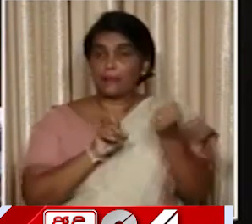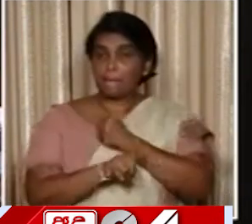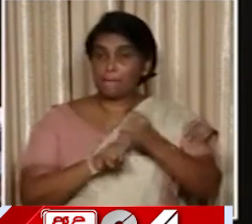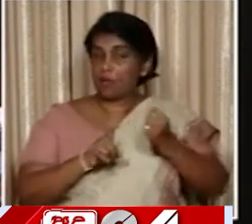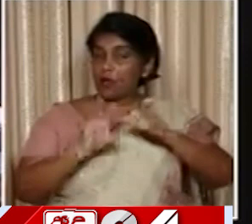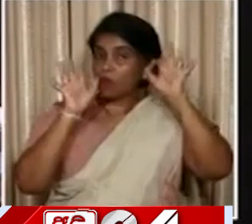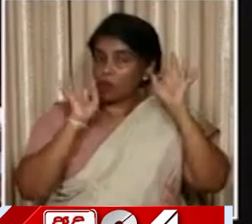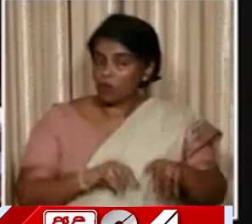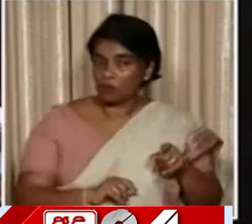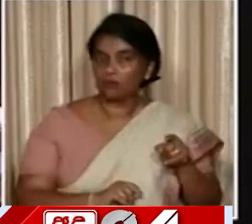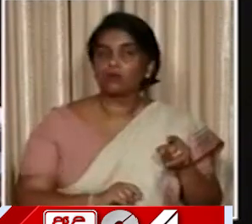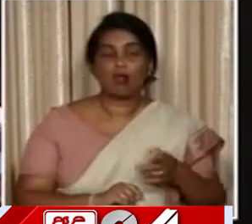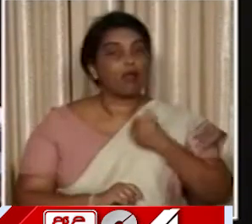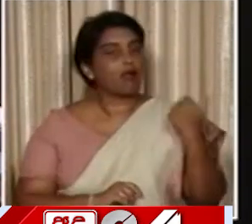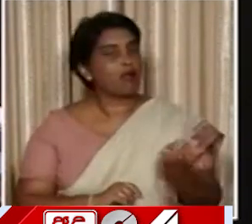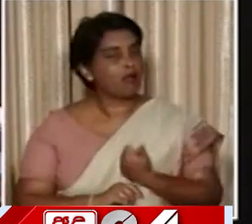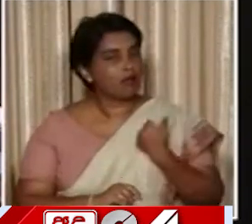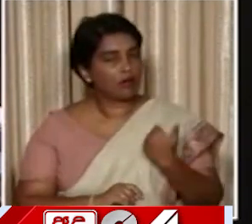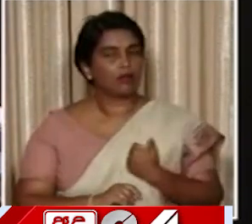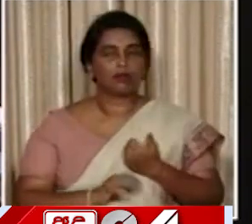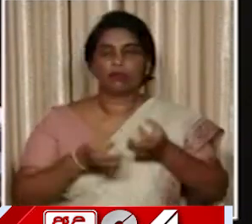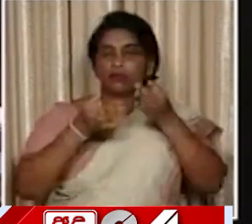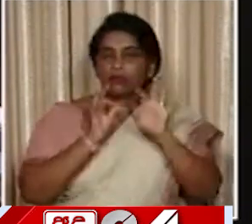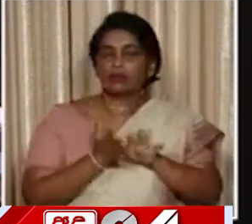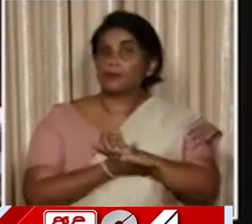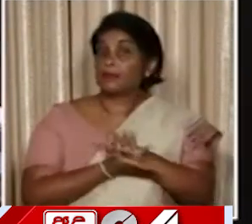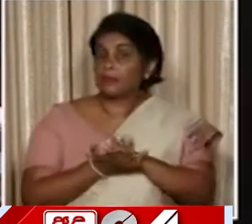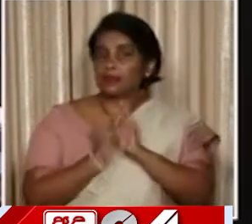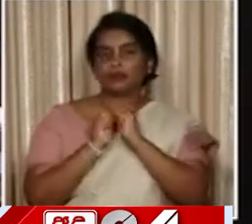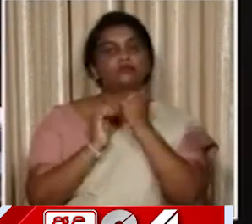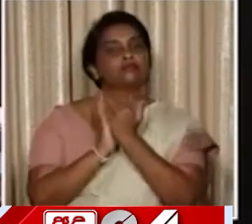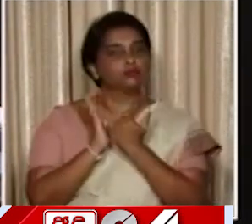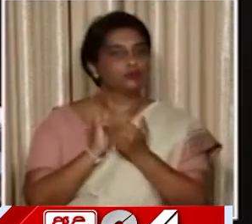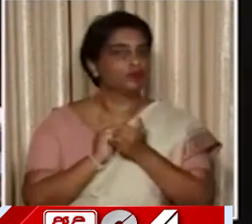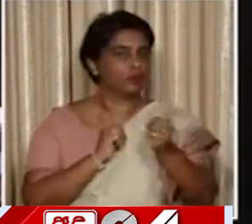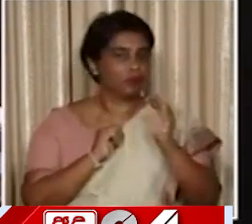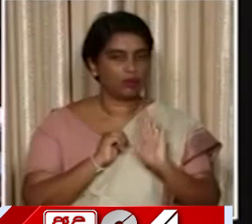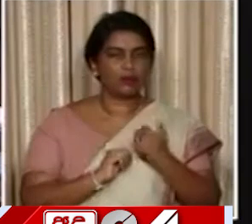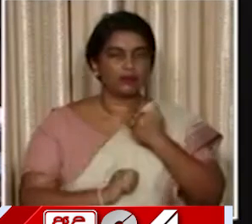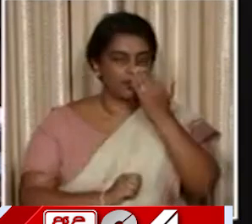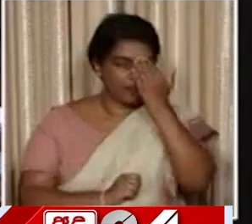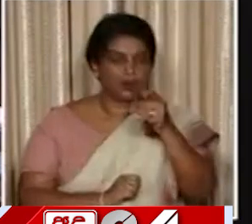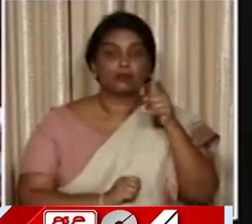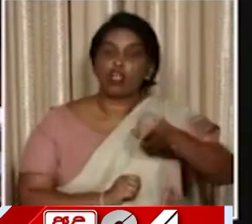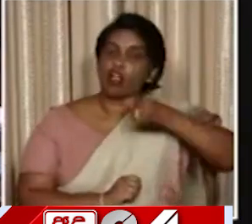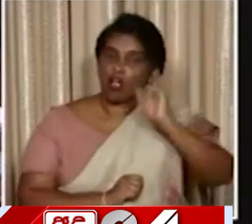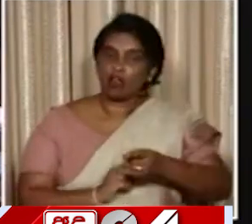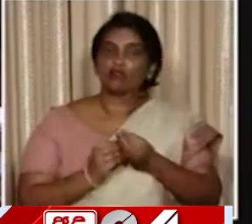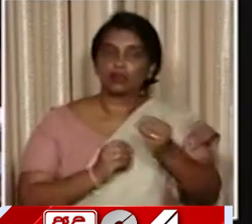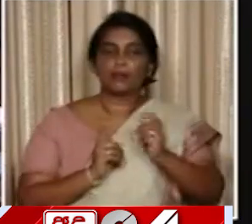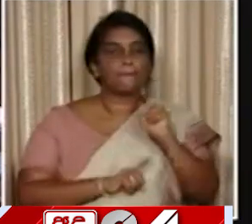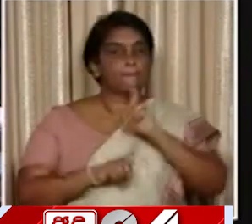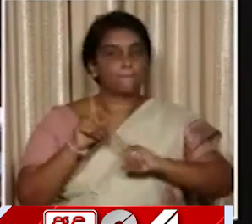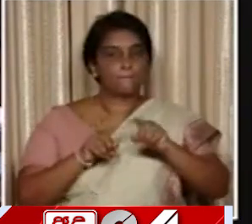thora aluth nirmala pirisindu wedasatahanakata api yannata ona. Karunakarala obathuma anumathiya laba denna api